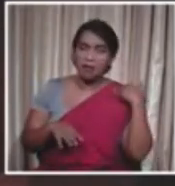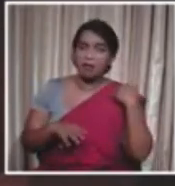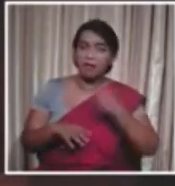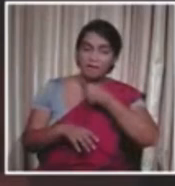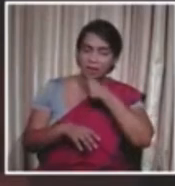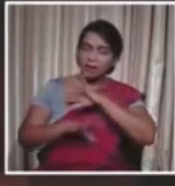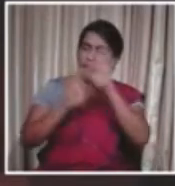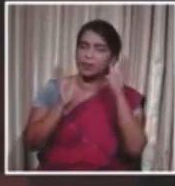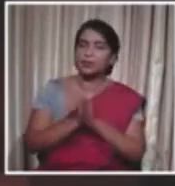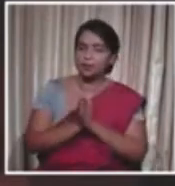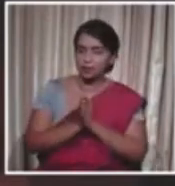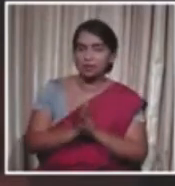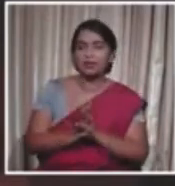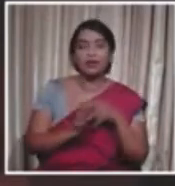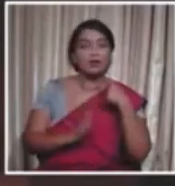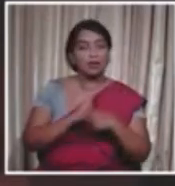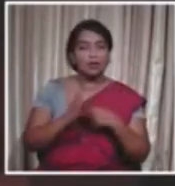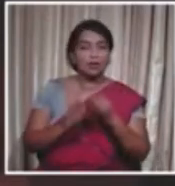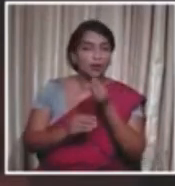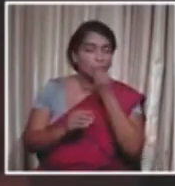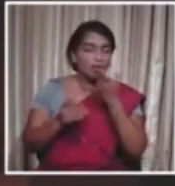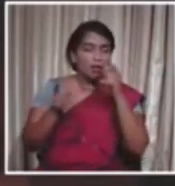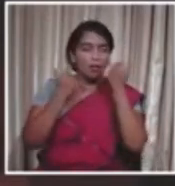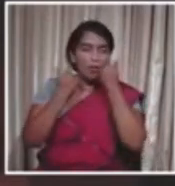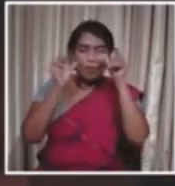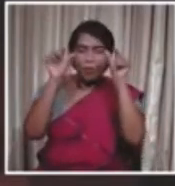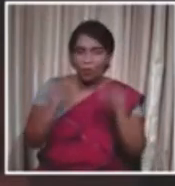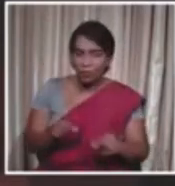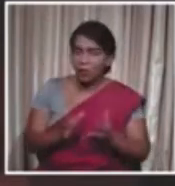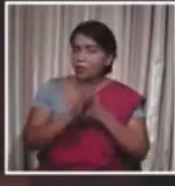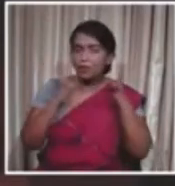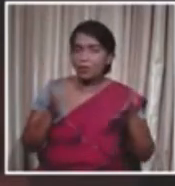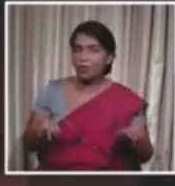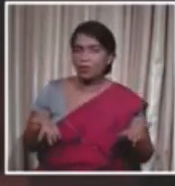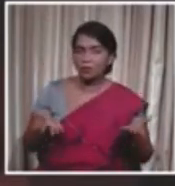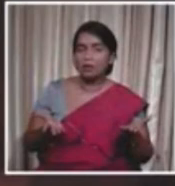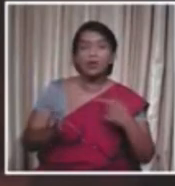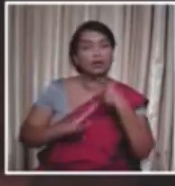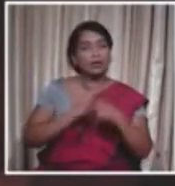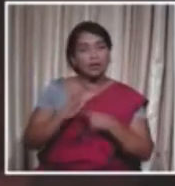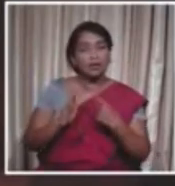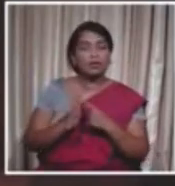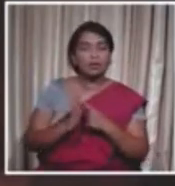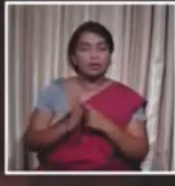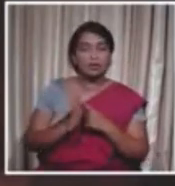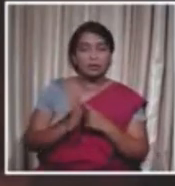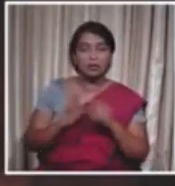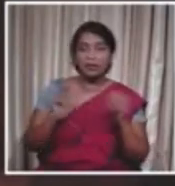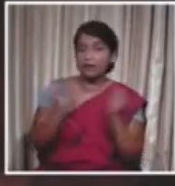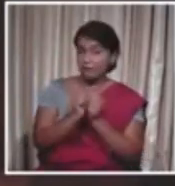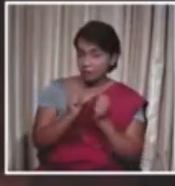වැඩිහිටියන්ගෙ රටක මන්න පෝෂණය වැඩි වෙනකොට මොකක්ද වෙන්නේ? රටේ ප්‍රොඩක්ටිව් කැපැසිටි